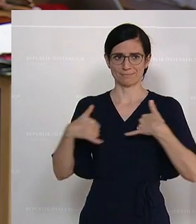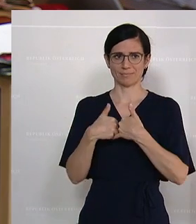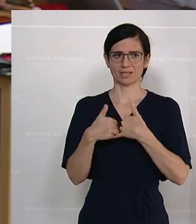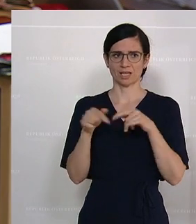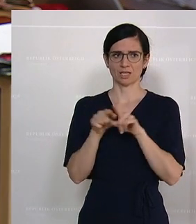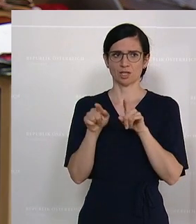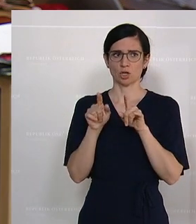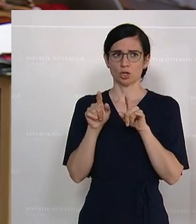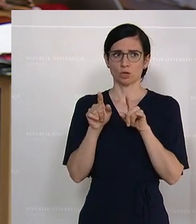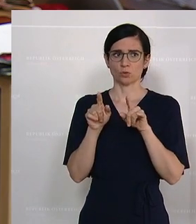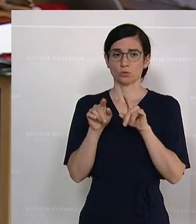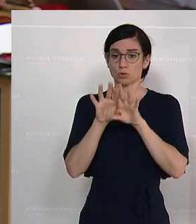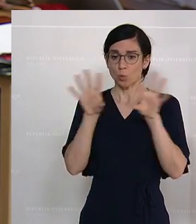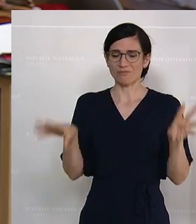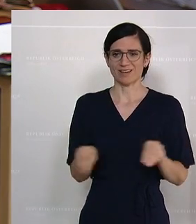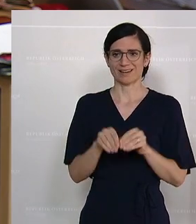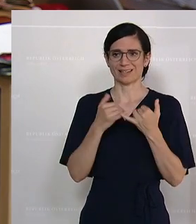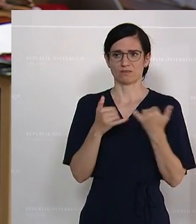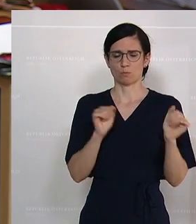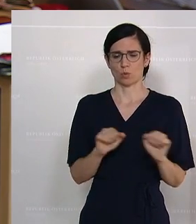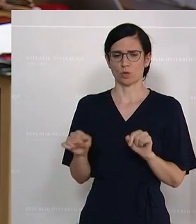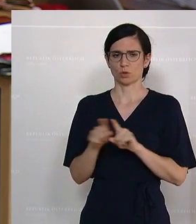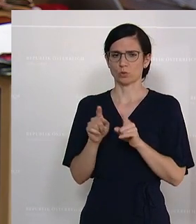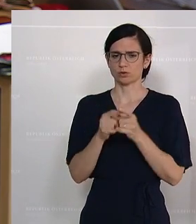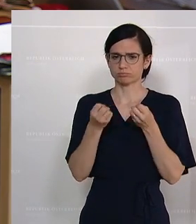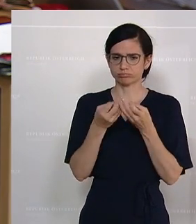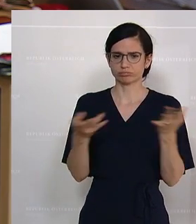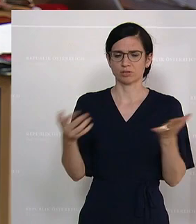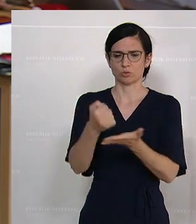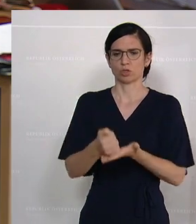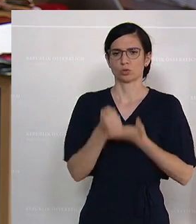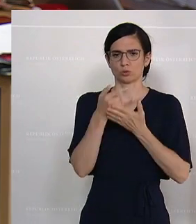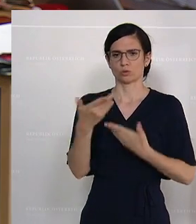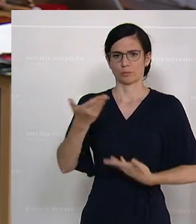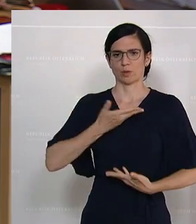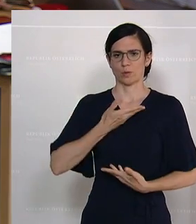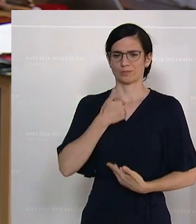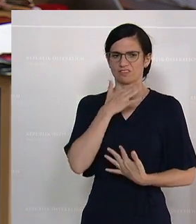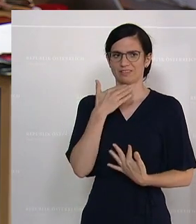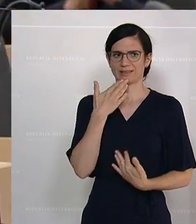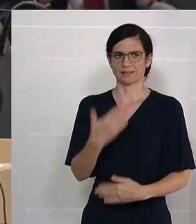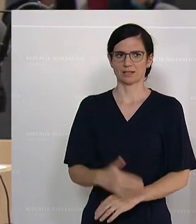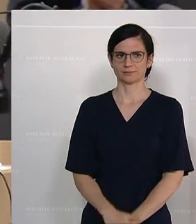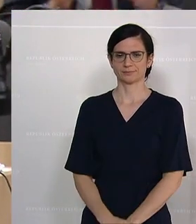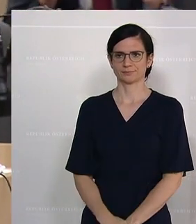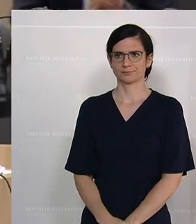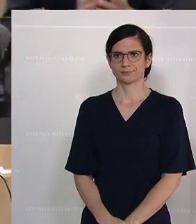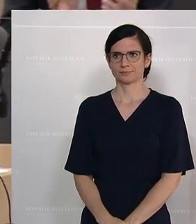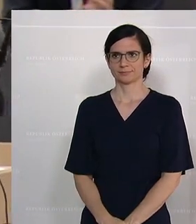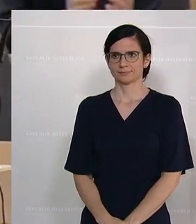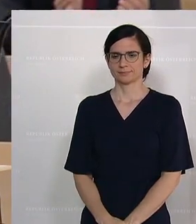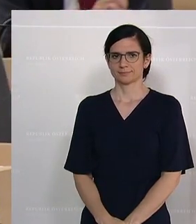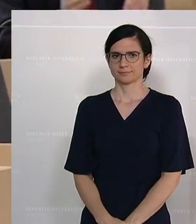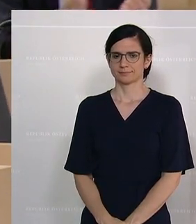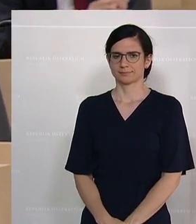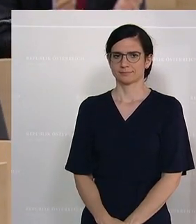so umfangreich und so breit wie möglich unterstützt wird vielen dank martin kocher war dass die entscheidungen in der